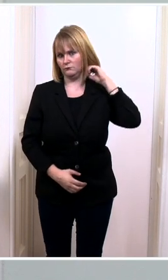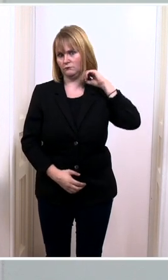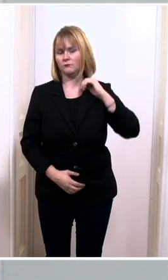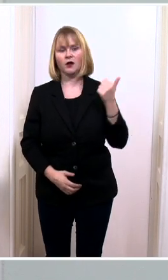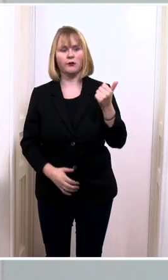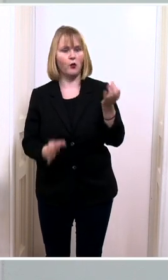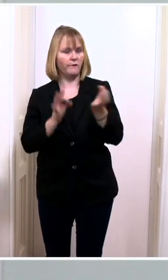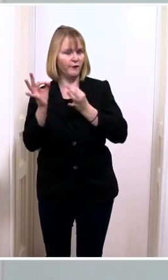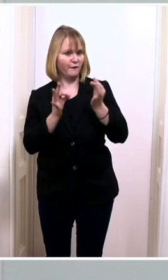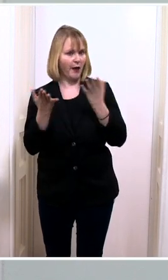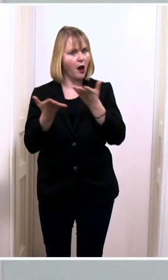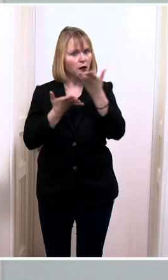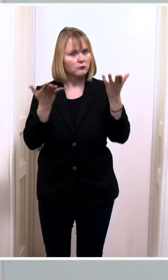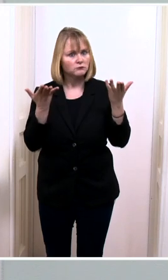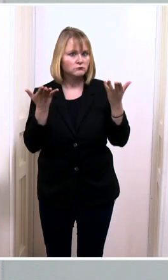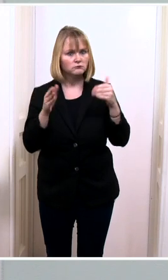Gibt es noch weitere Fragen?